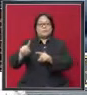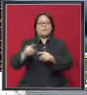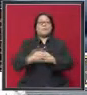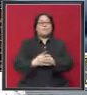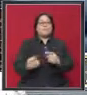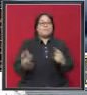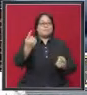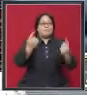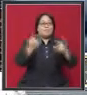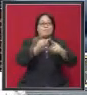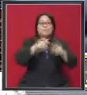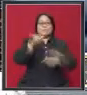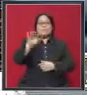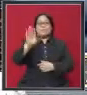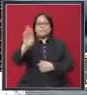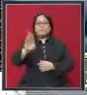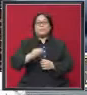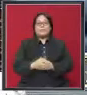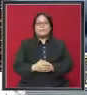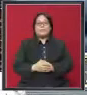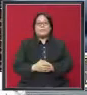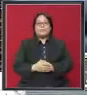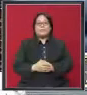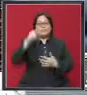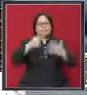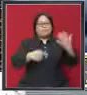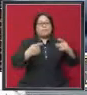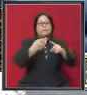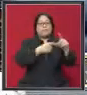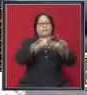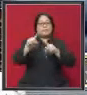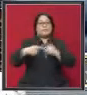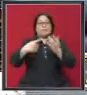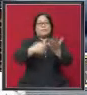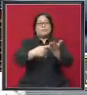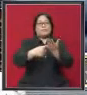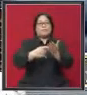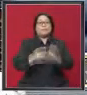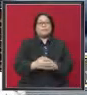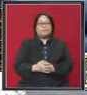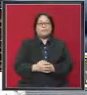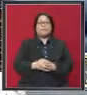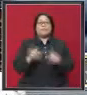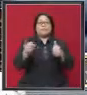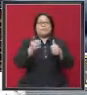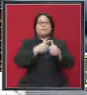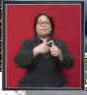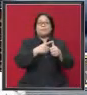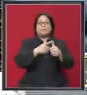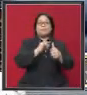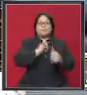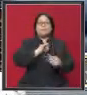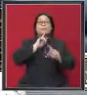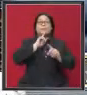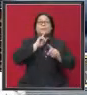yang dibangkitkan oleh Yang Berhormat Yang Berhormat susulan perbahasan yang telah berlangsung. Pertamanya,